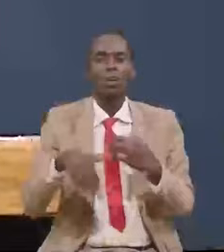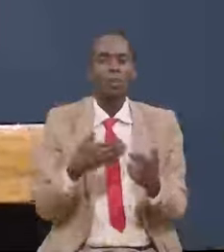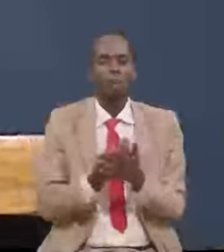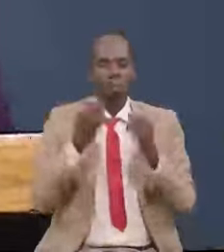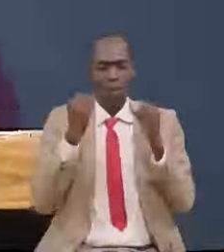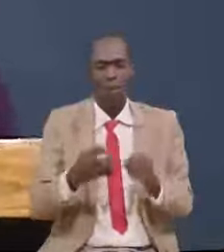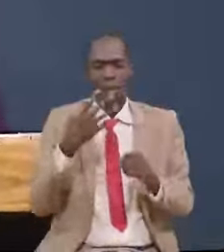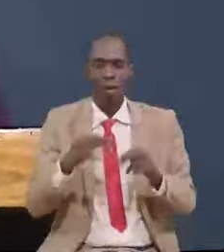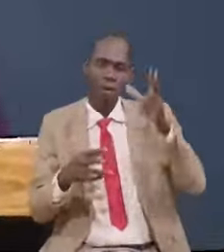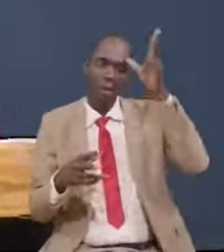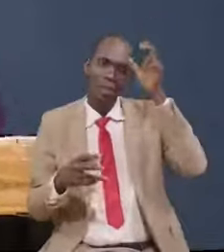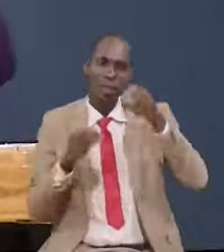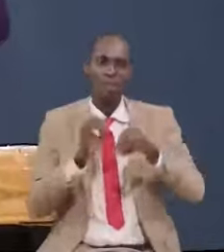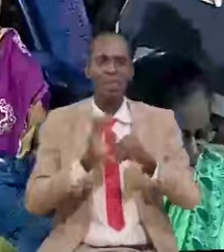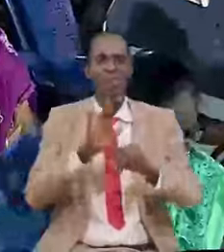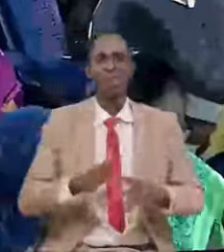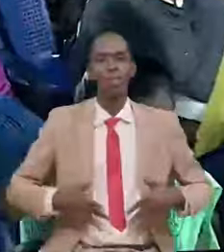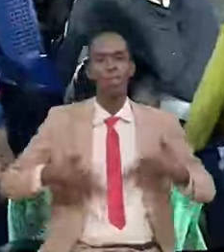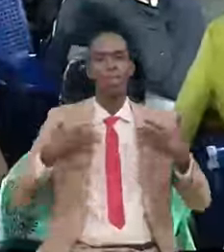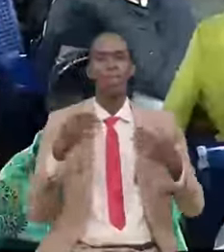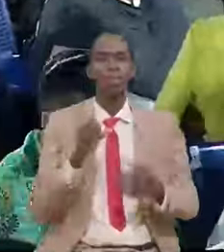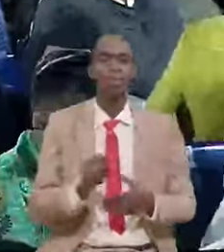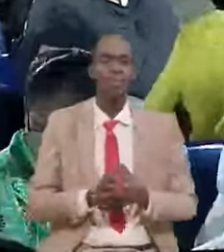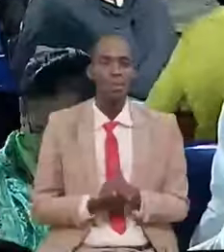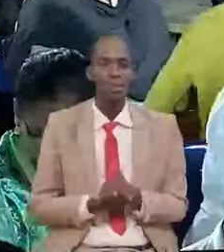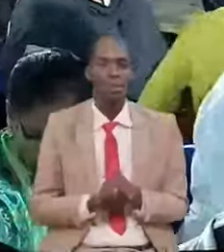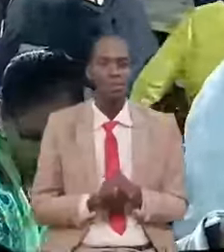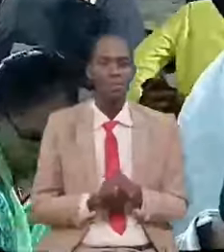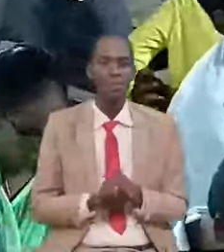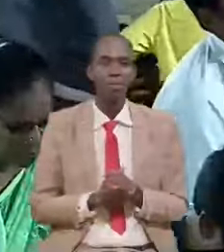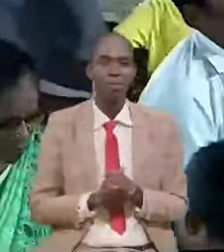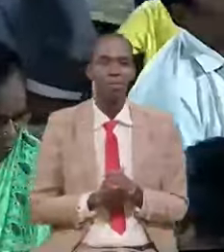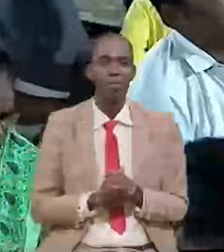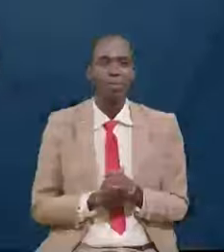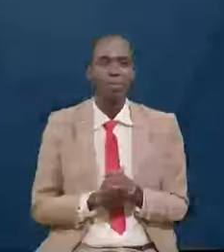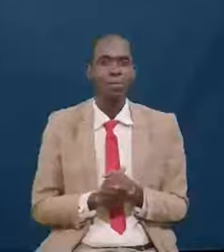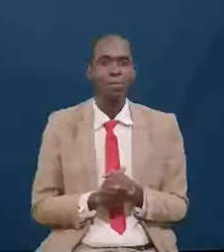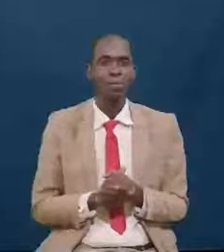La puissance qui subjugue et détruit la puissance de Satan de ta vie.